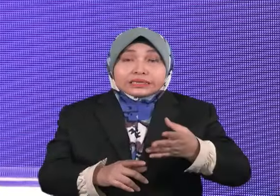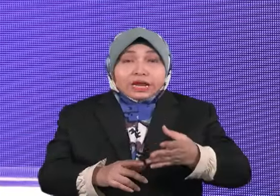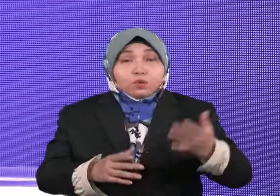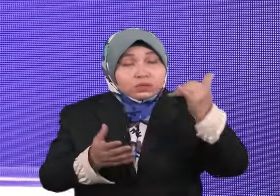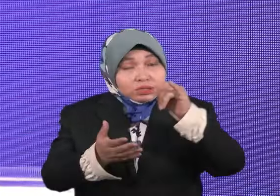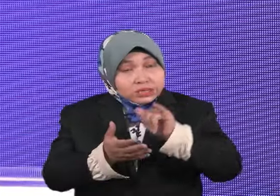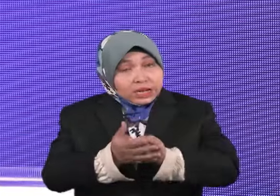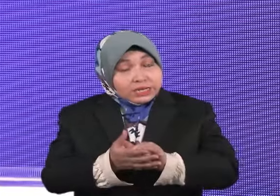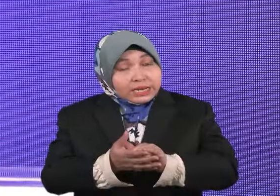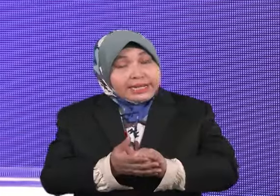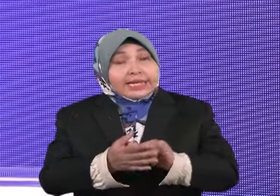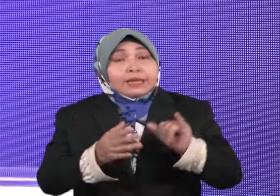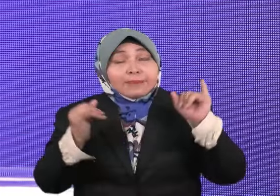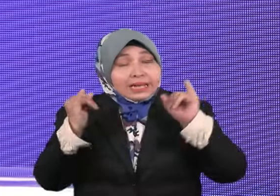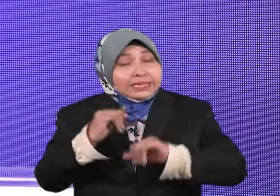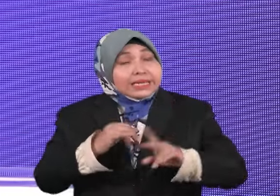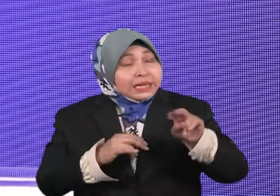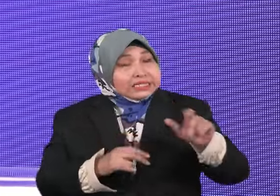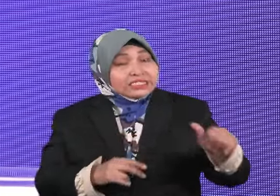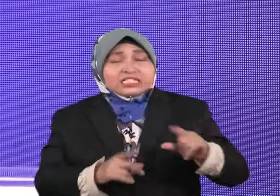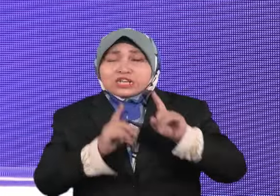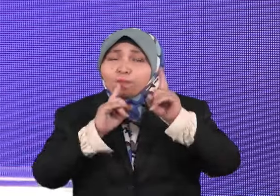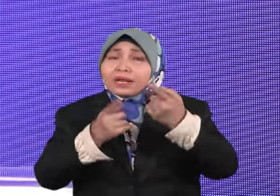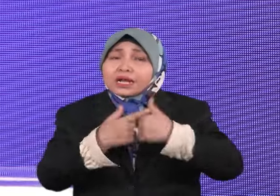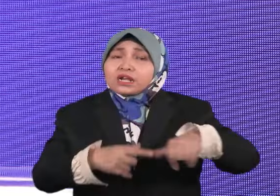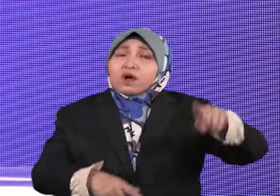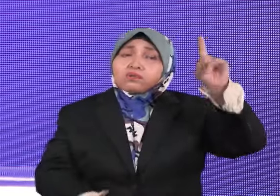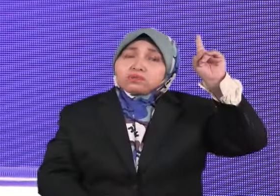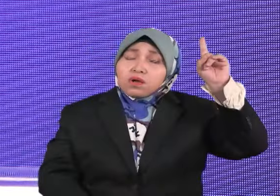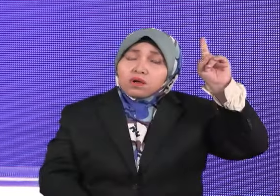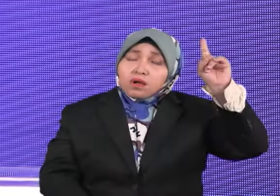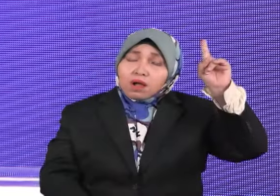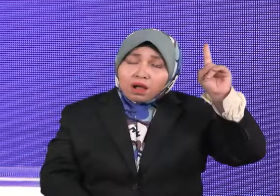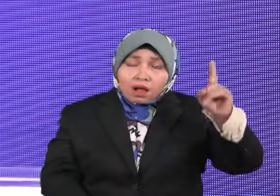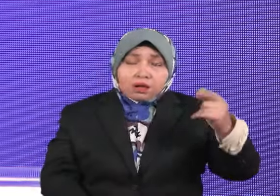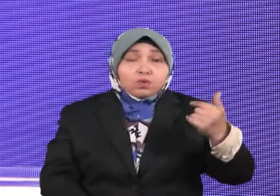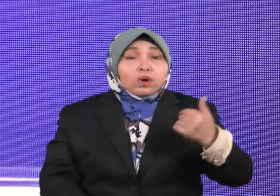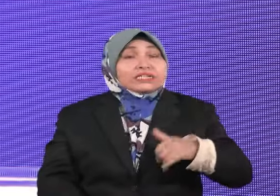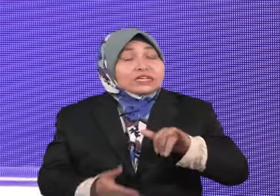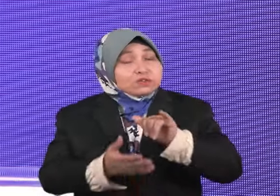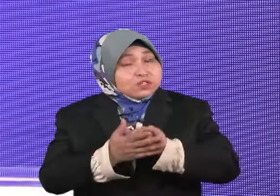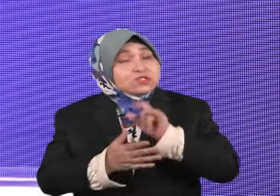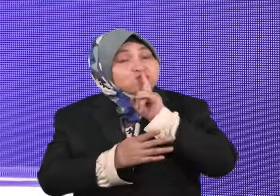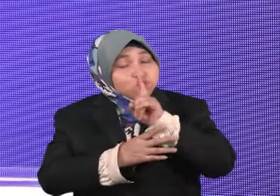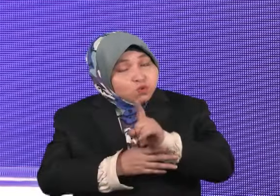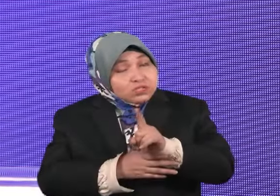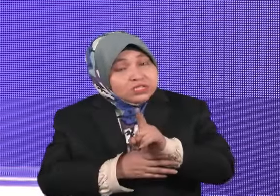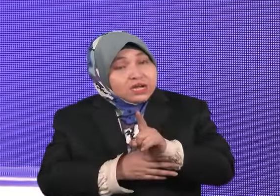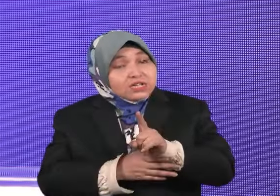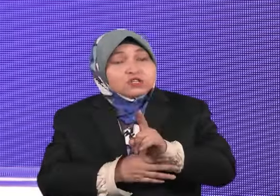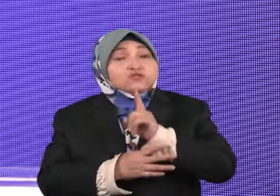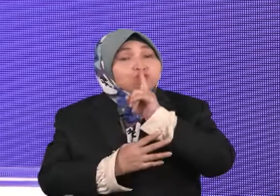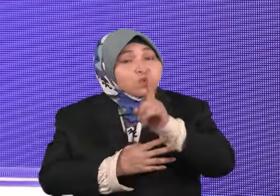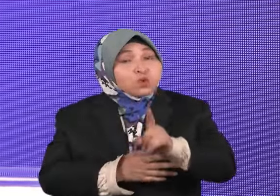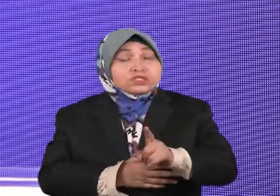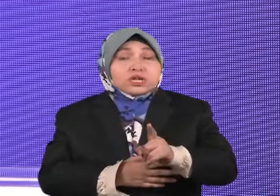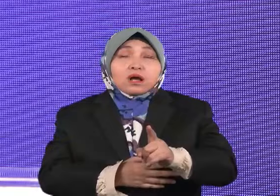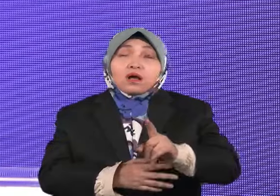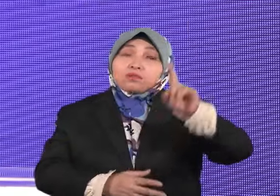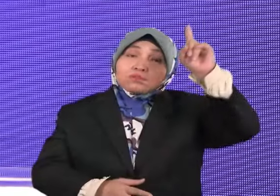sa'alaka 'ibadi anni, jawapan daripada Allah fa inni qarib, iaitu sesungguhnya maka sesungguhnya